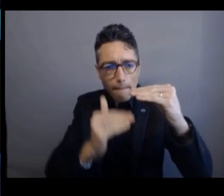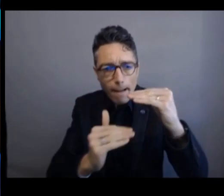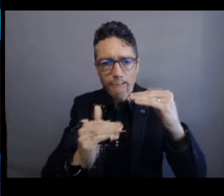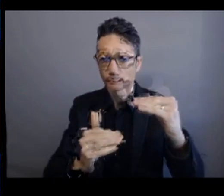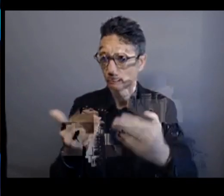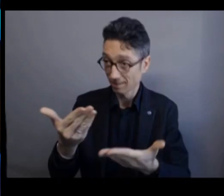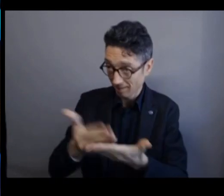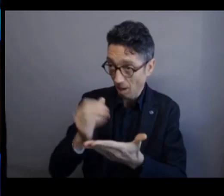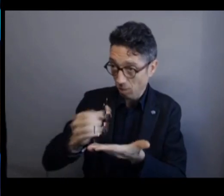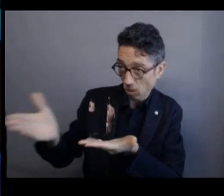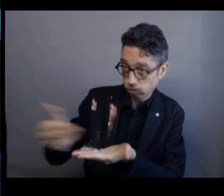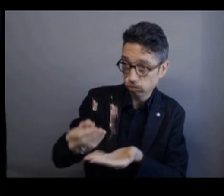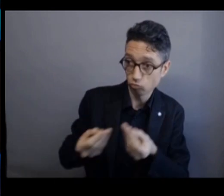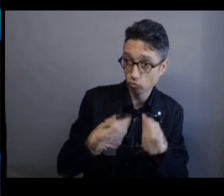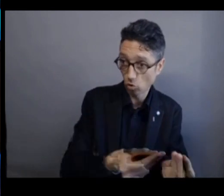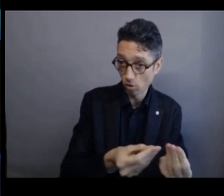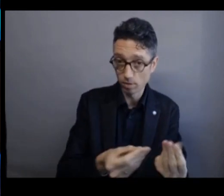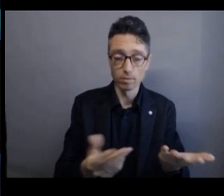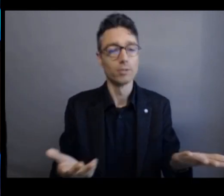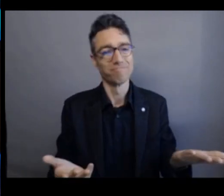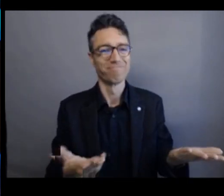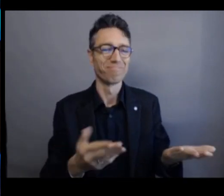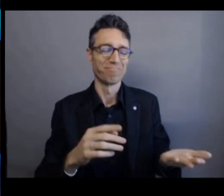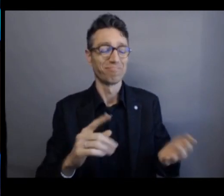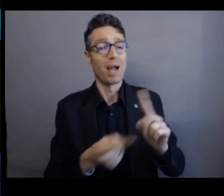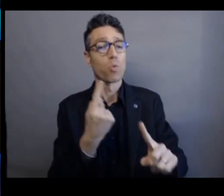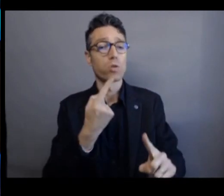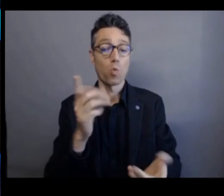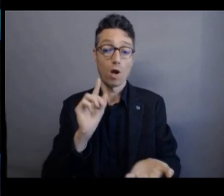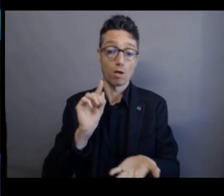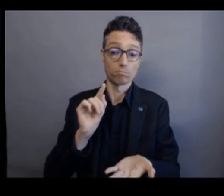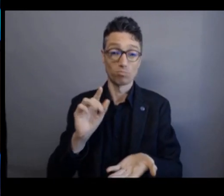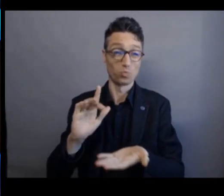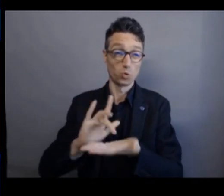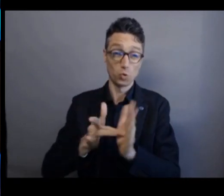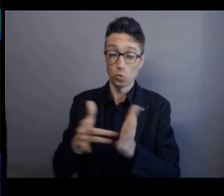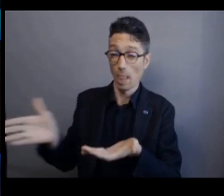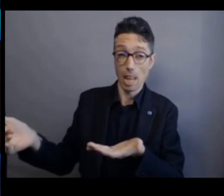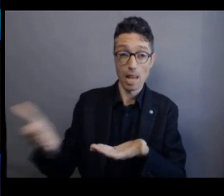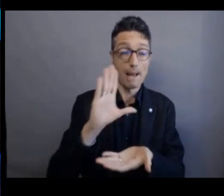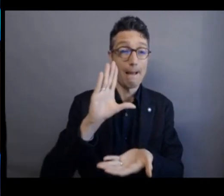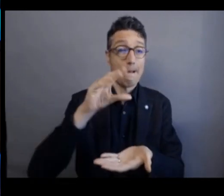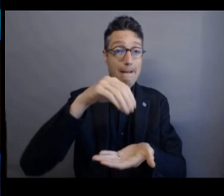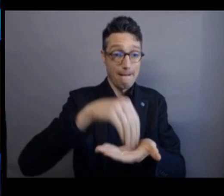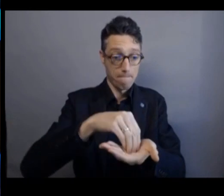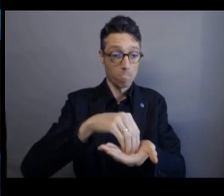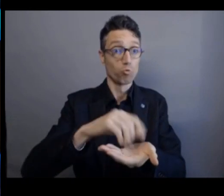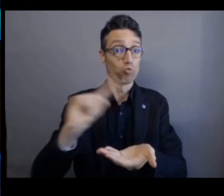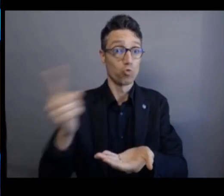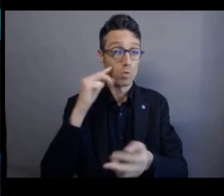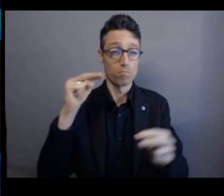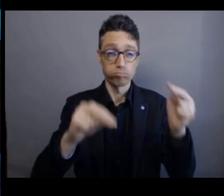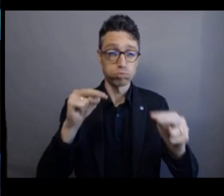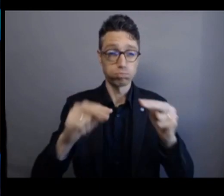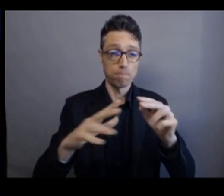un endroit qui fait que tout le monde peut y accéder, parce que ce sont en fait des données ouvertes, ce qui veut dire que des acteurs divers peuvent